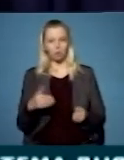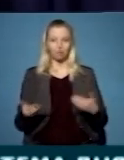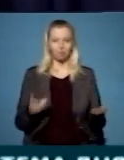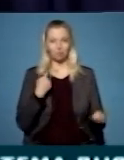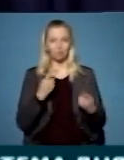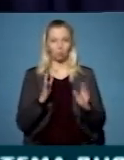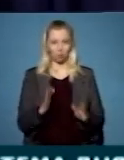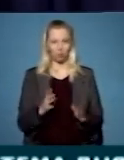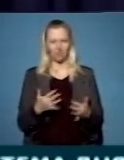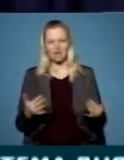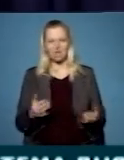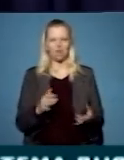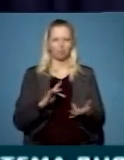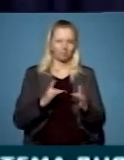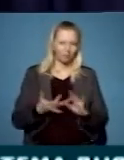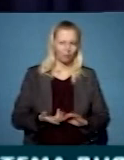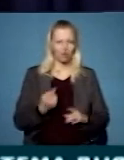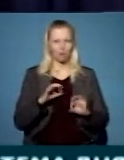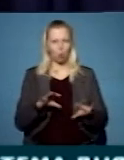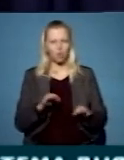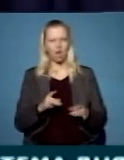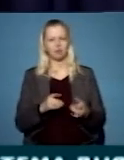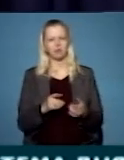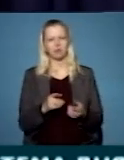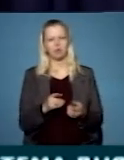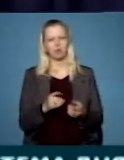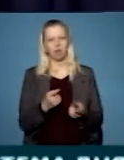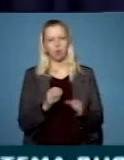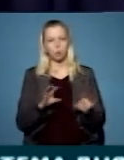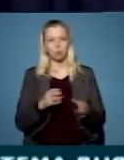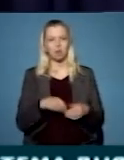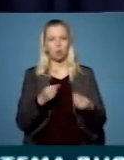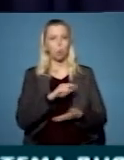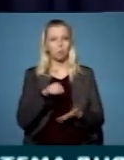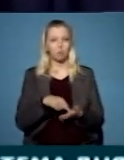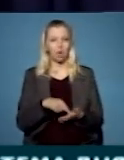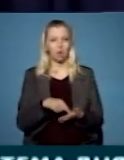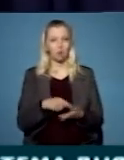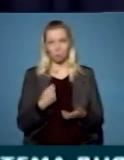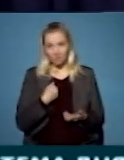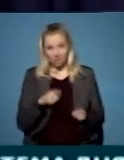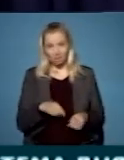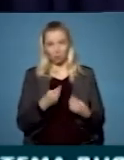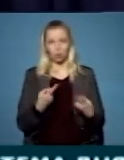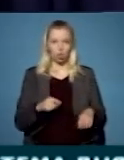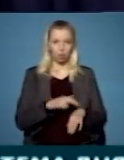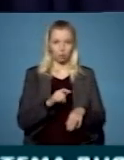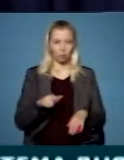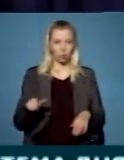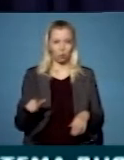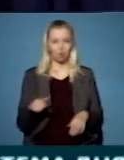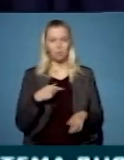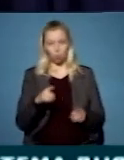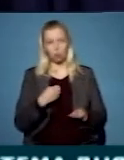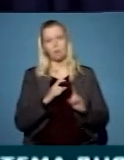будуть спілкуватися в різних соціальних мережах, пояснювати, розповідати. І задають запитання мені, зокрема, іншим поліцейським, зокрема, ми на них